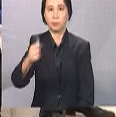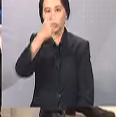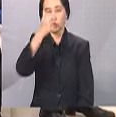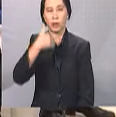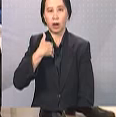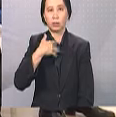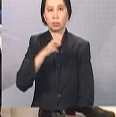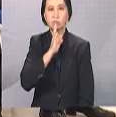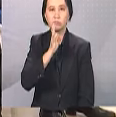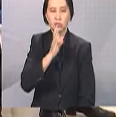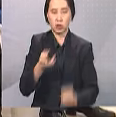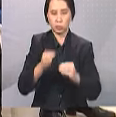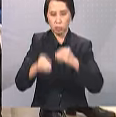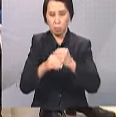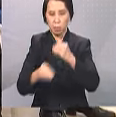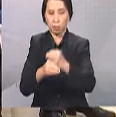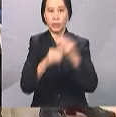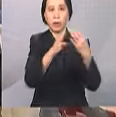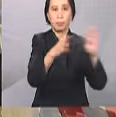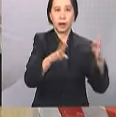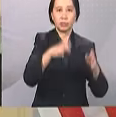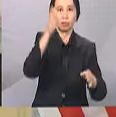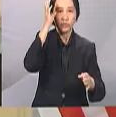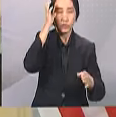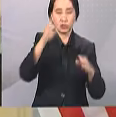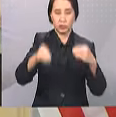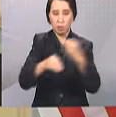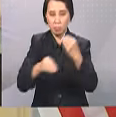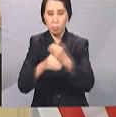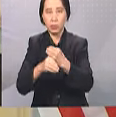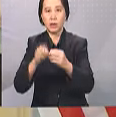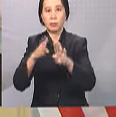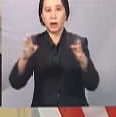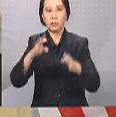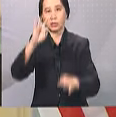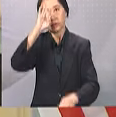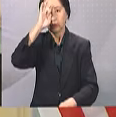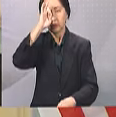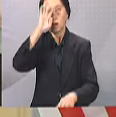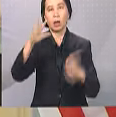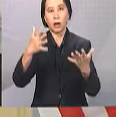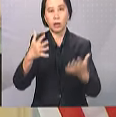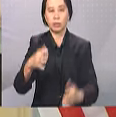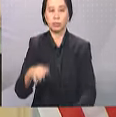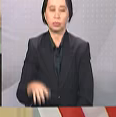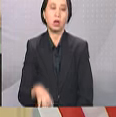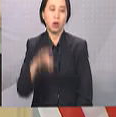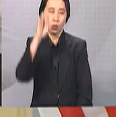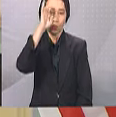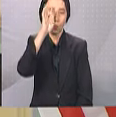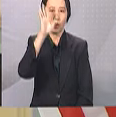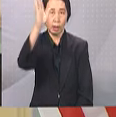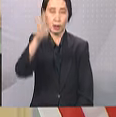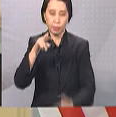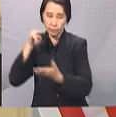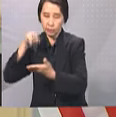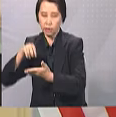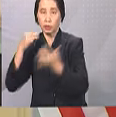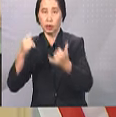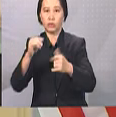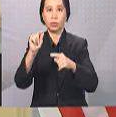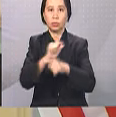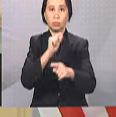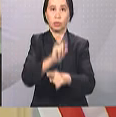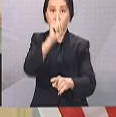cadangan daripada... InsyaAllah itu satu cadangan yang kita akan perhalusi lah. Ya, setakat hari ini kita gunakan